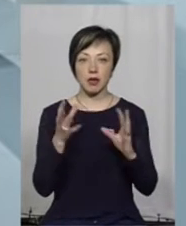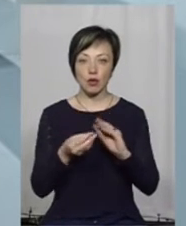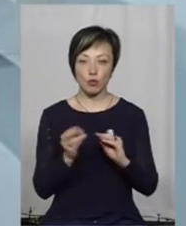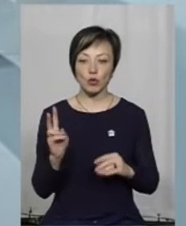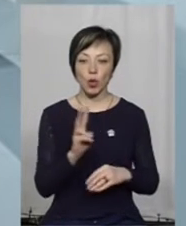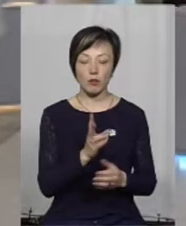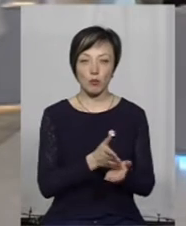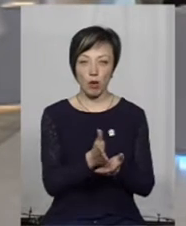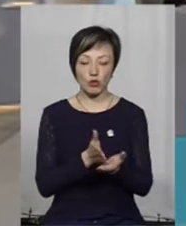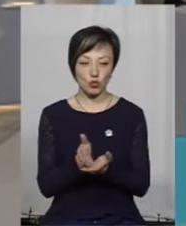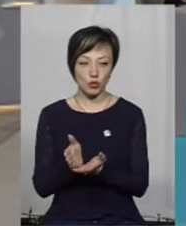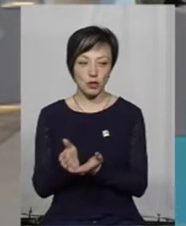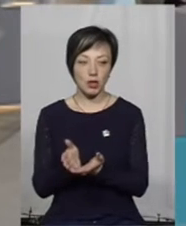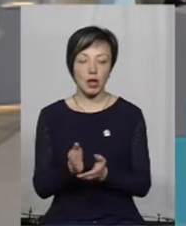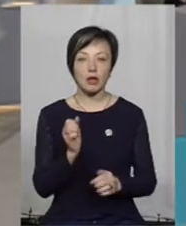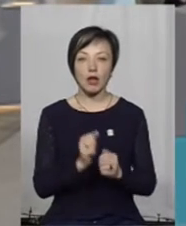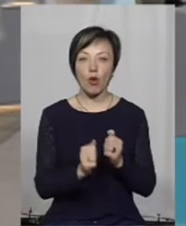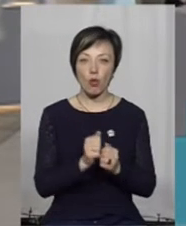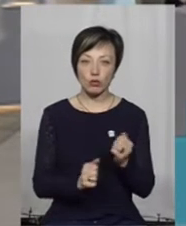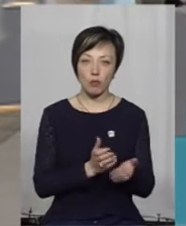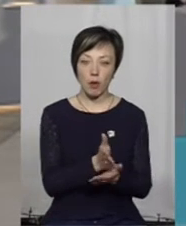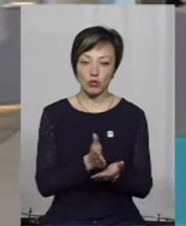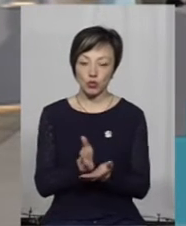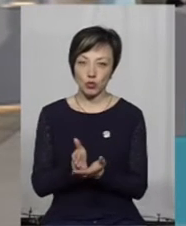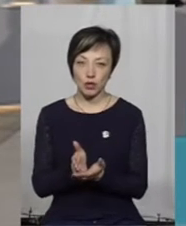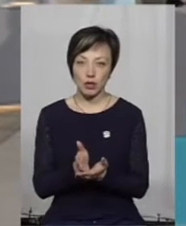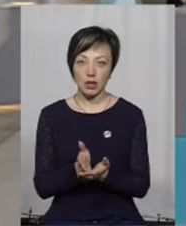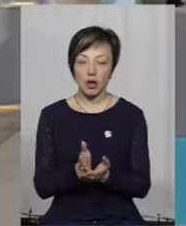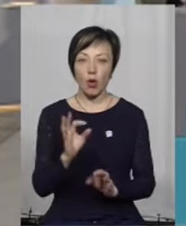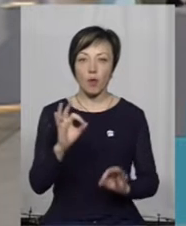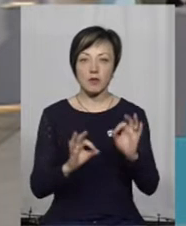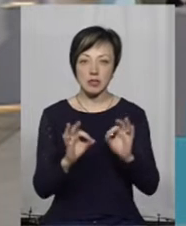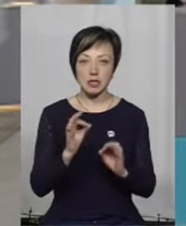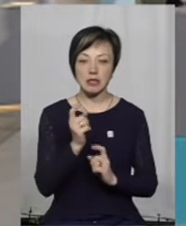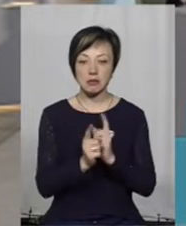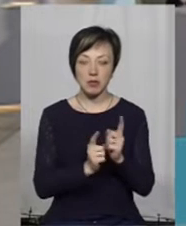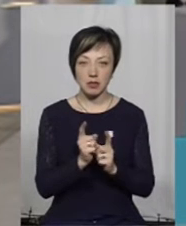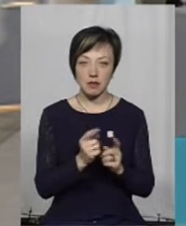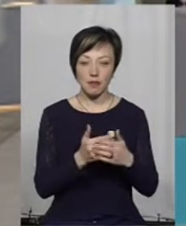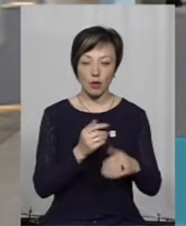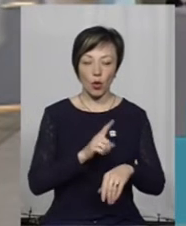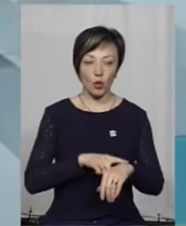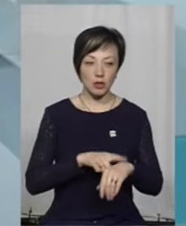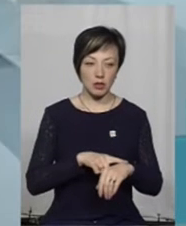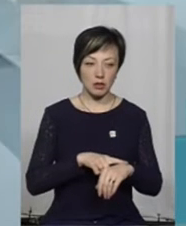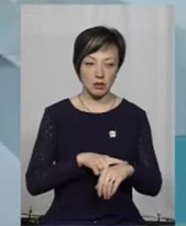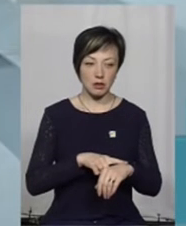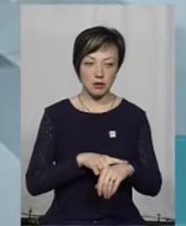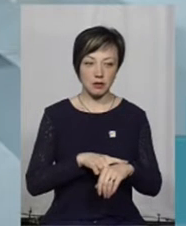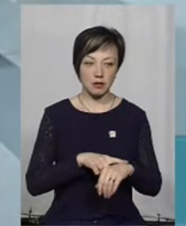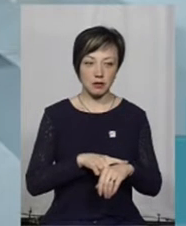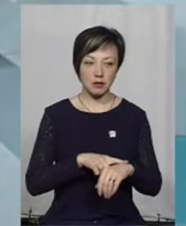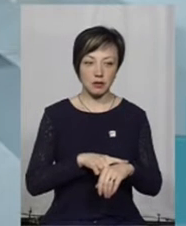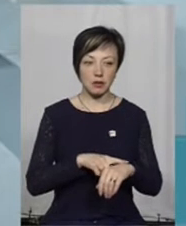22 тролейбусних маршрути. На кожному маршруті, по-перше, коефіцієнт змінюється як від години,